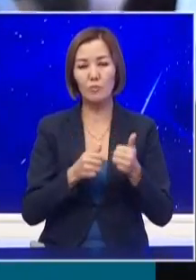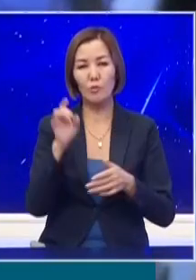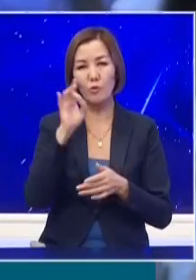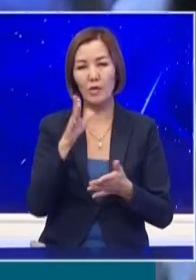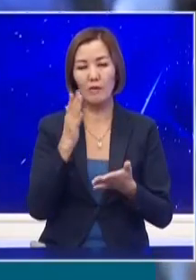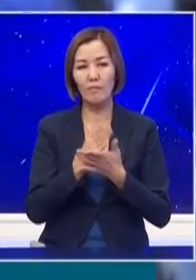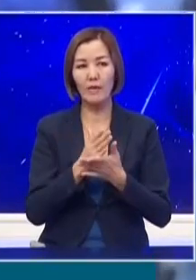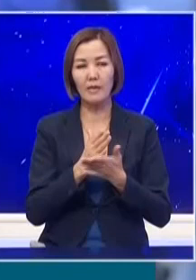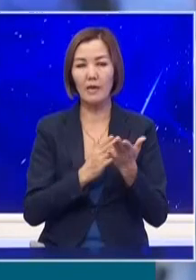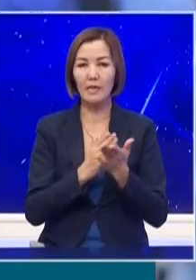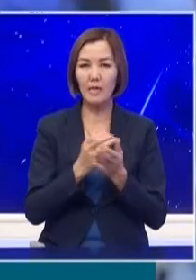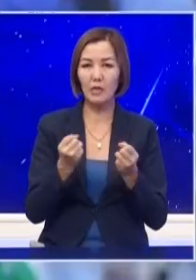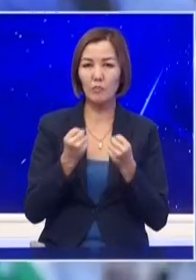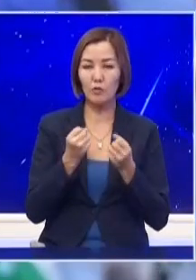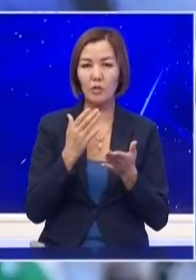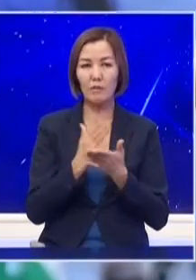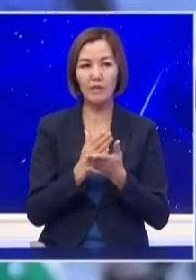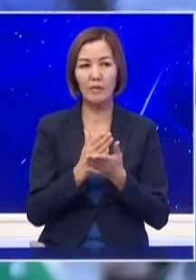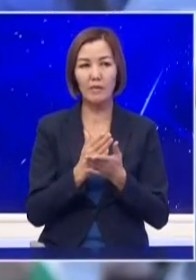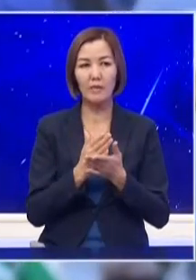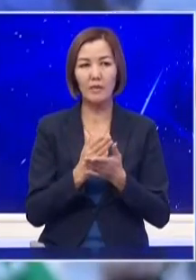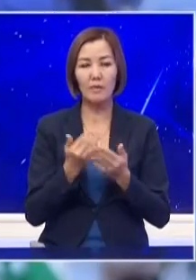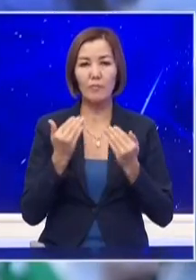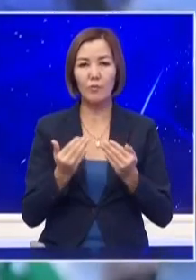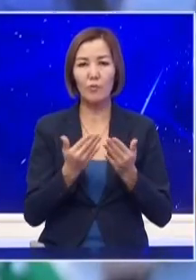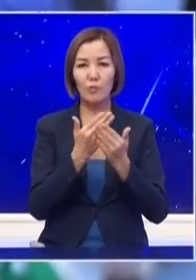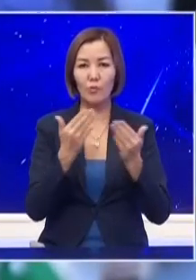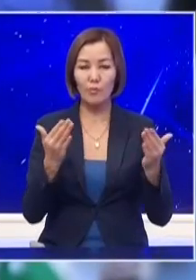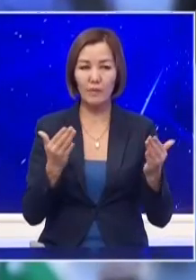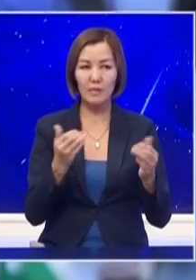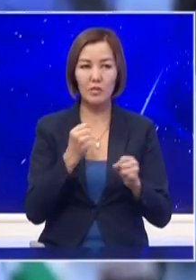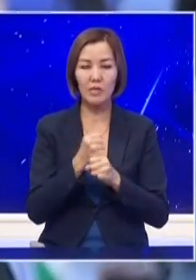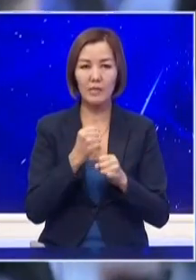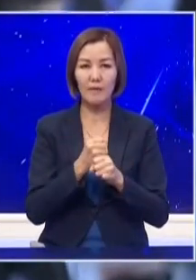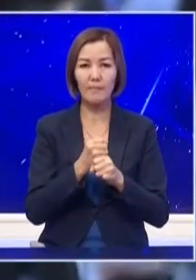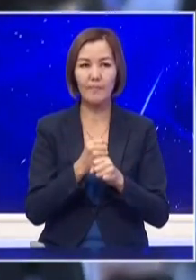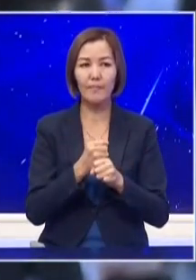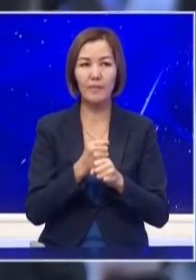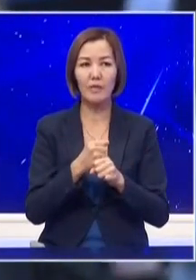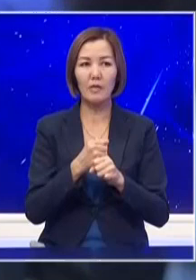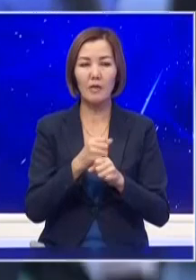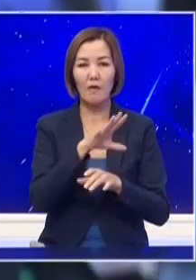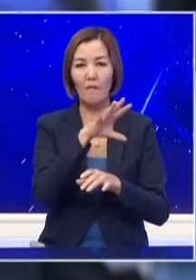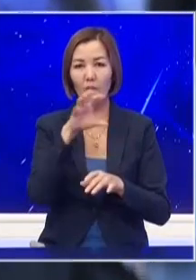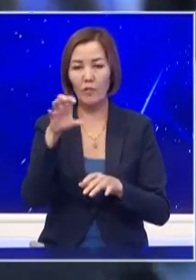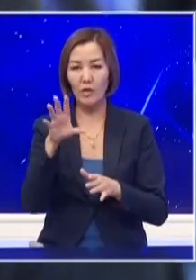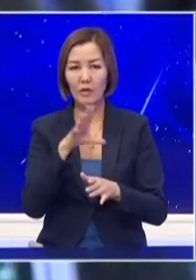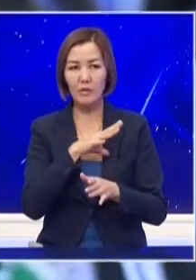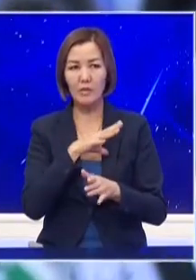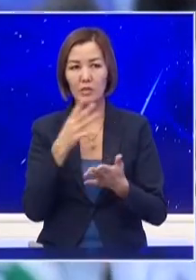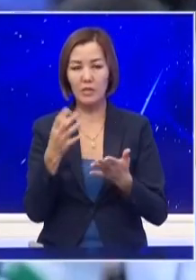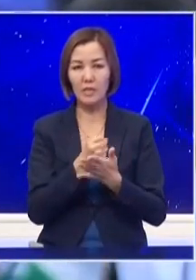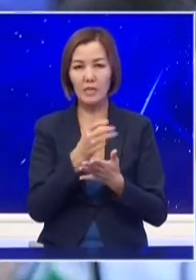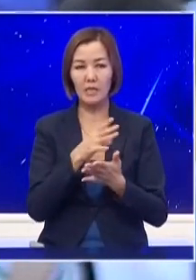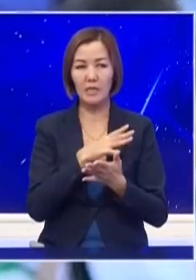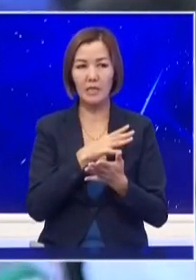жатыр. Ардагер спортшылардың бүгін көрмесін жасап, суреттерін іліп, жаңғы нелерін, жетістіктерін